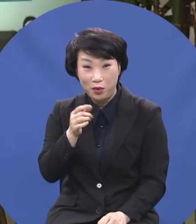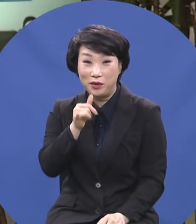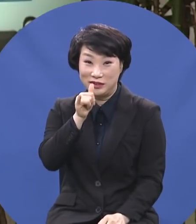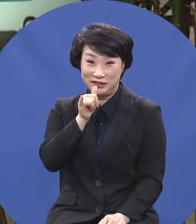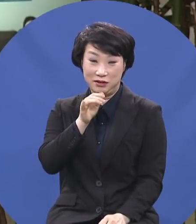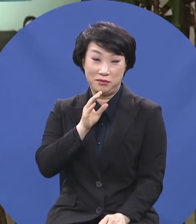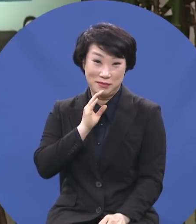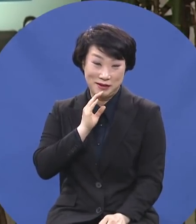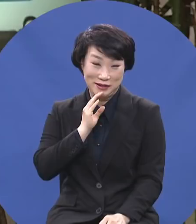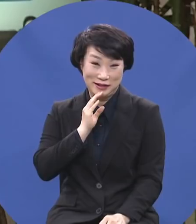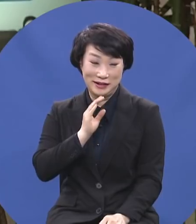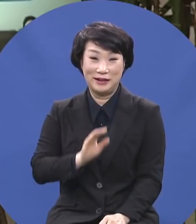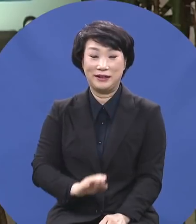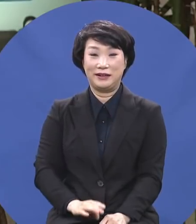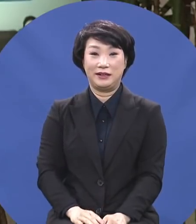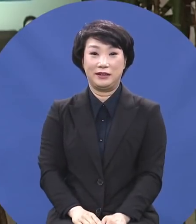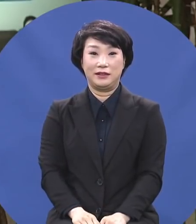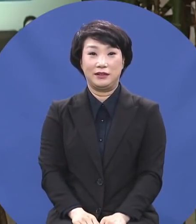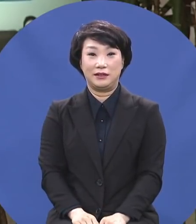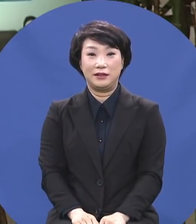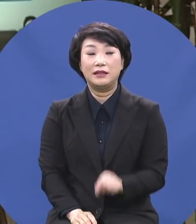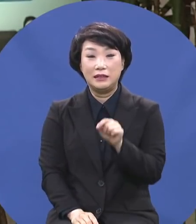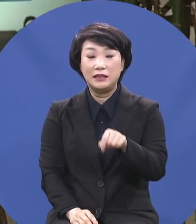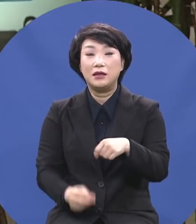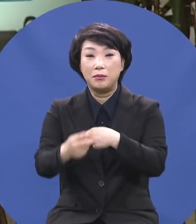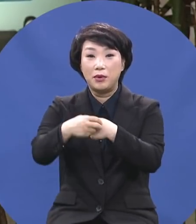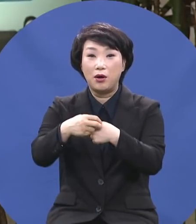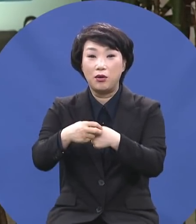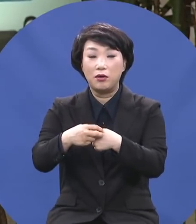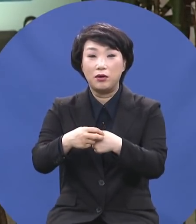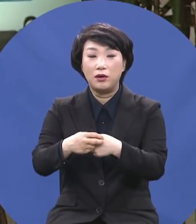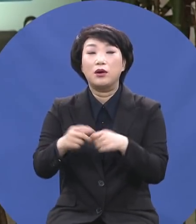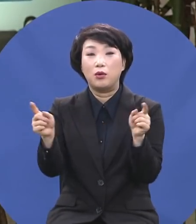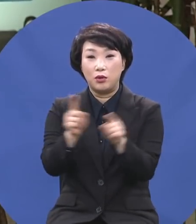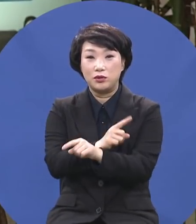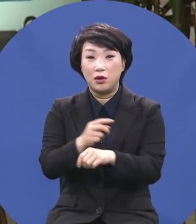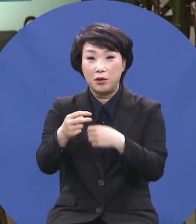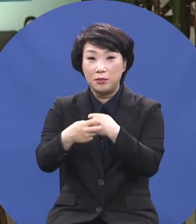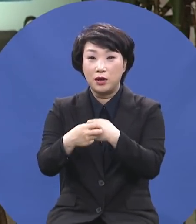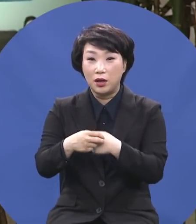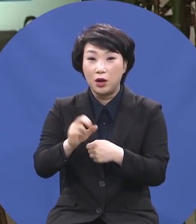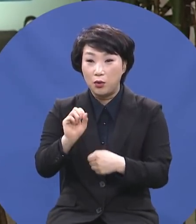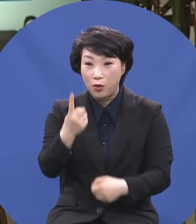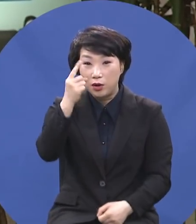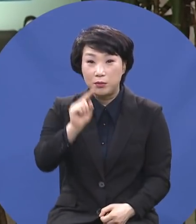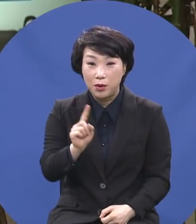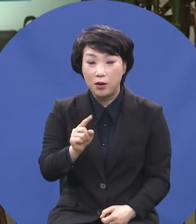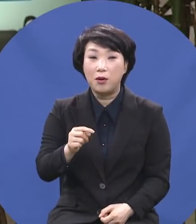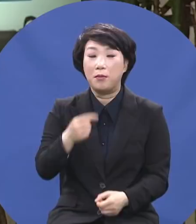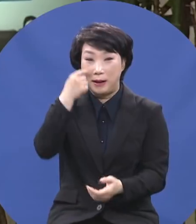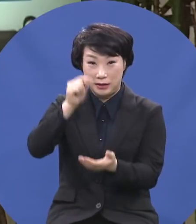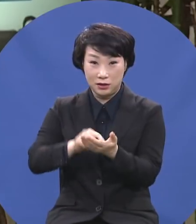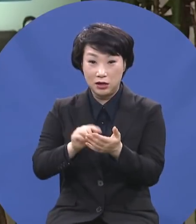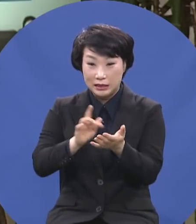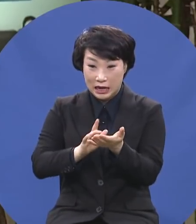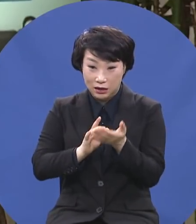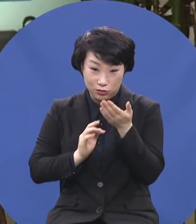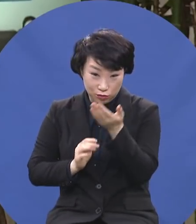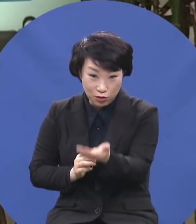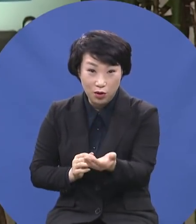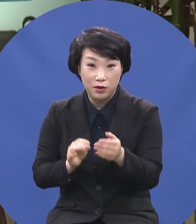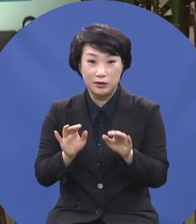찾잖아요. 그래서 그 병도 고치고 병의 원인을 발견하고 약을 쓰고,